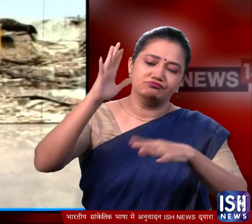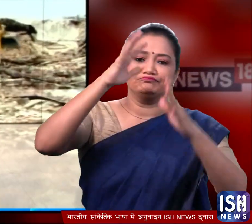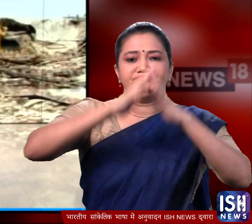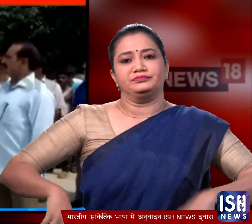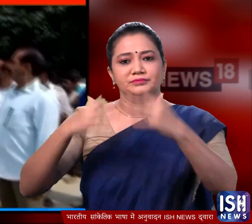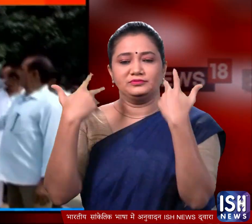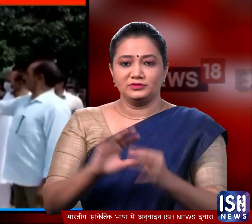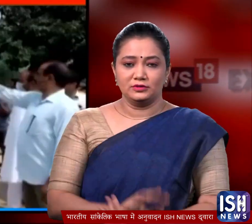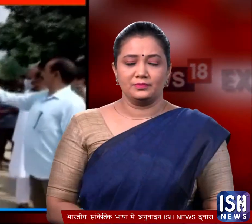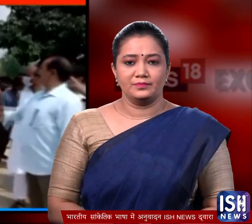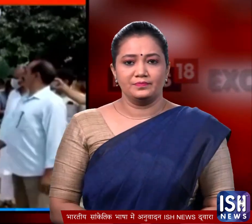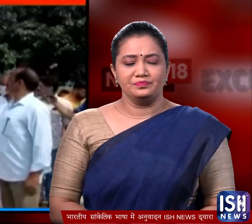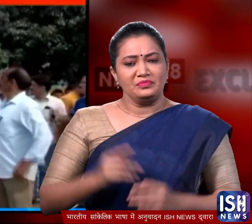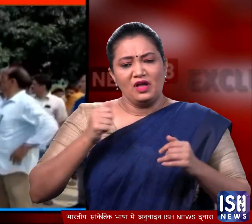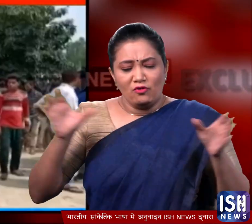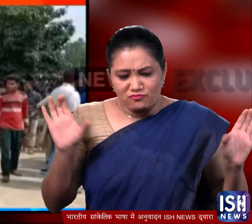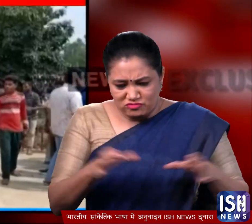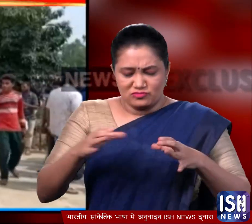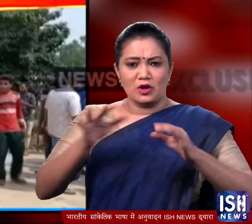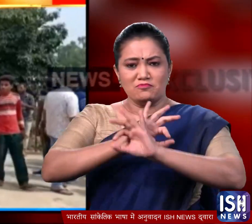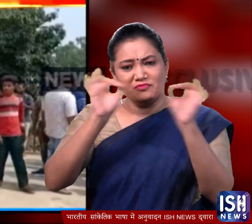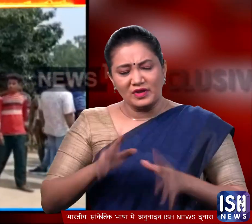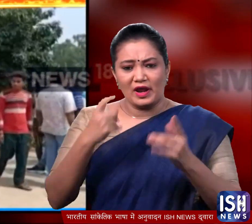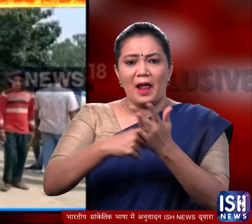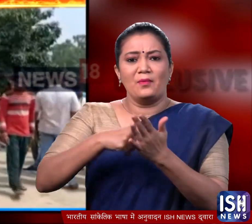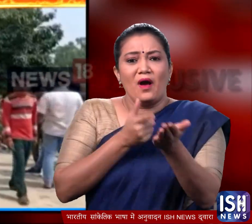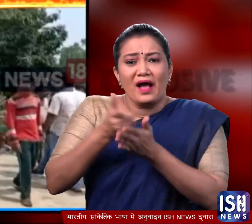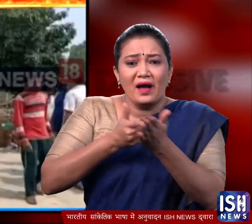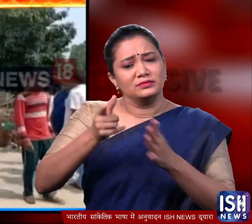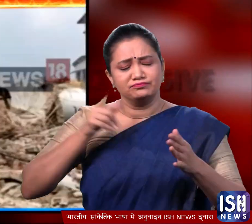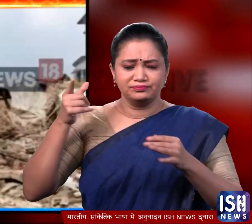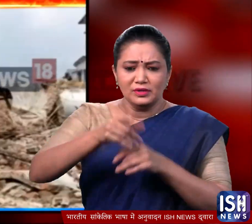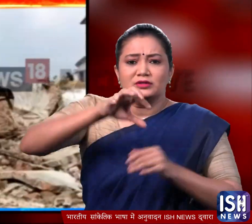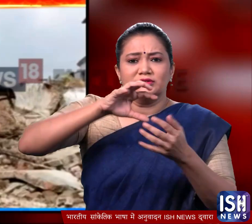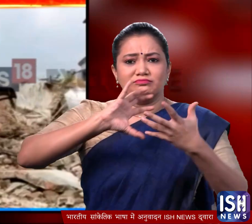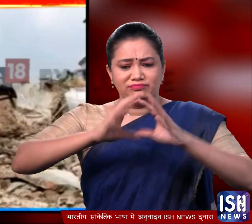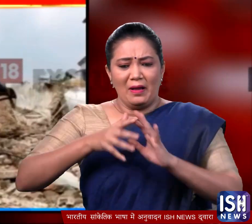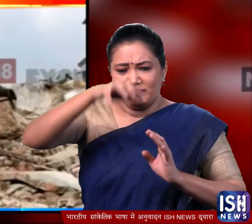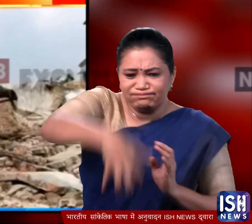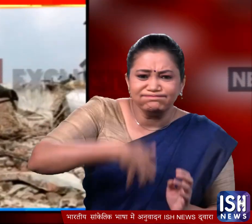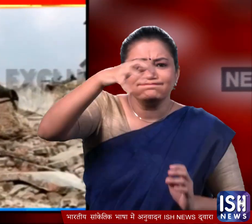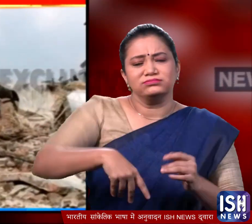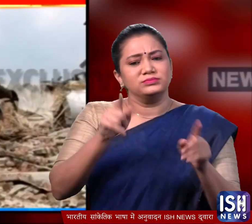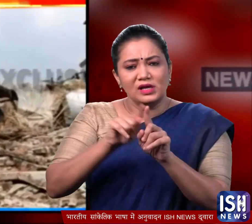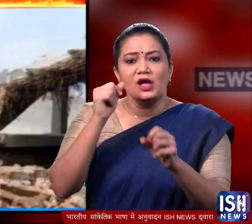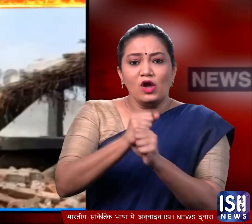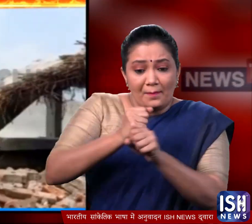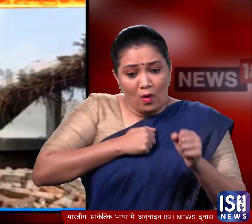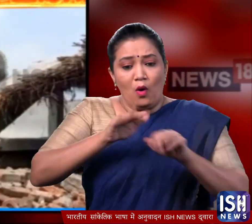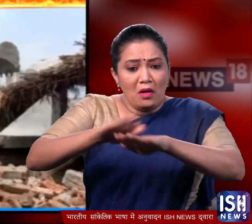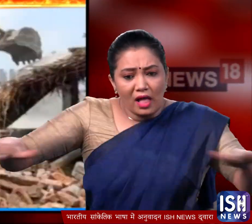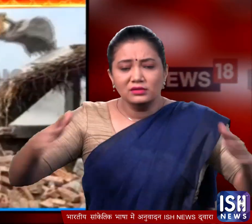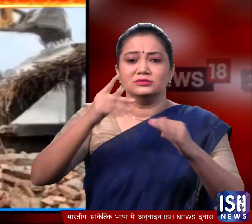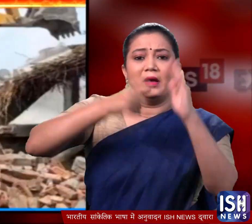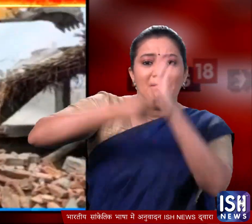हुई, जिसके लिए वो पूरे दल बल के साथ रायपुर गांव पहुंचा और उसने खुदाई करने वाली 2 मशीनों की मदद से सरकारी जमीन